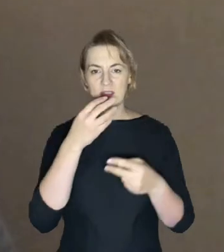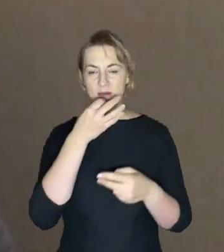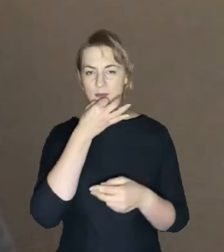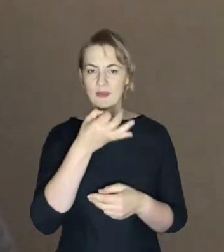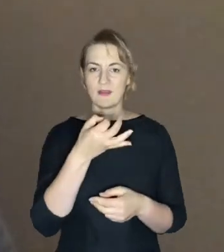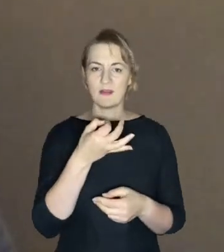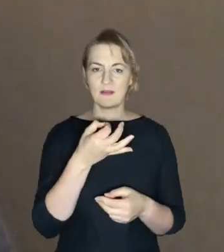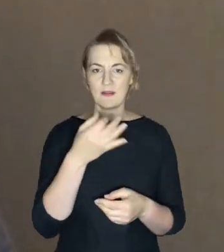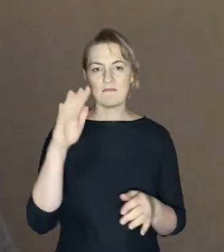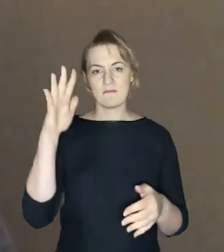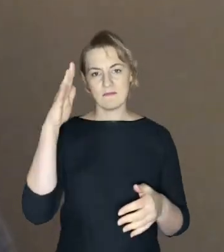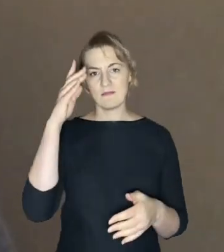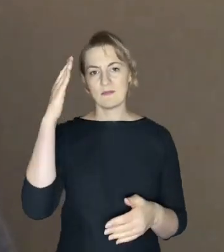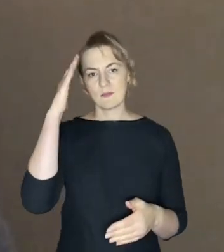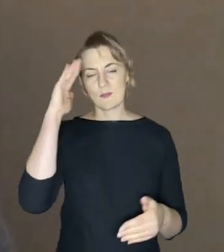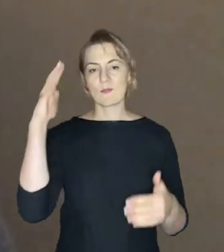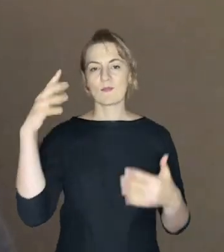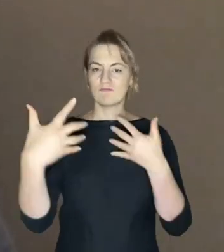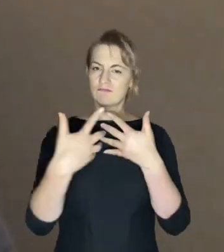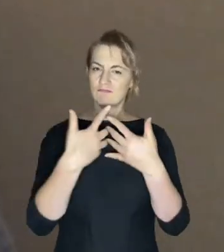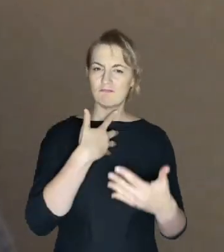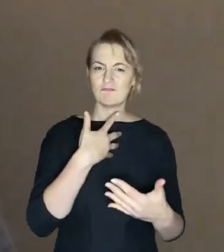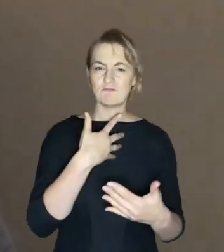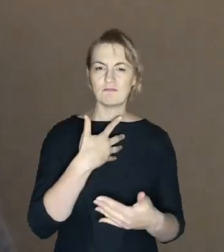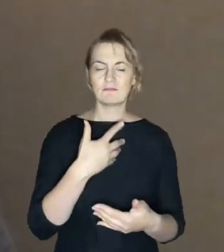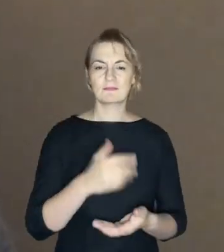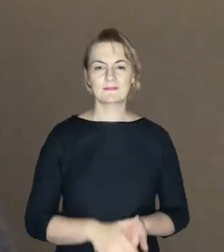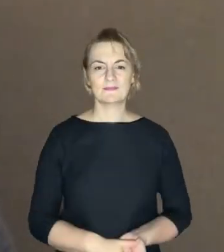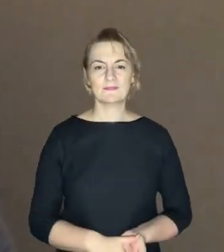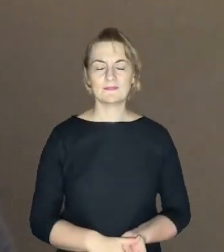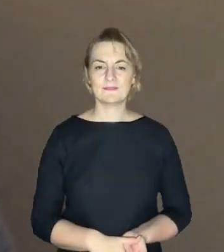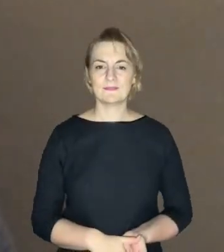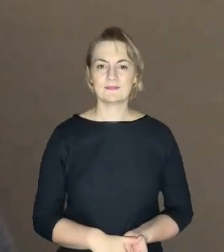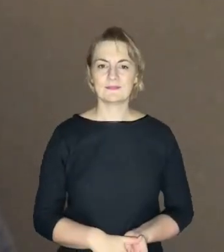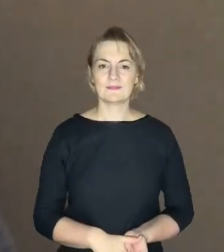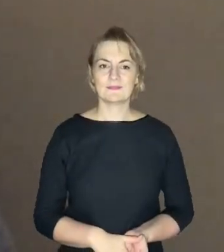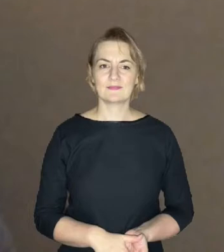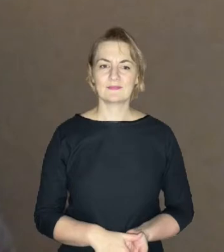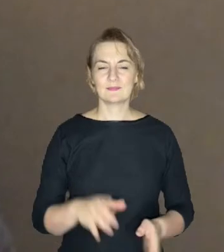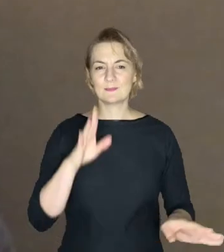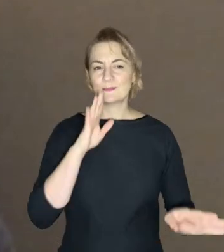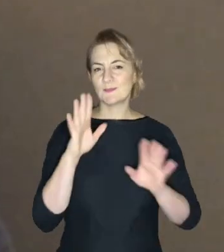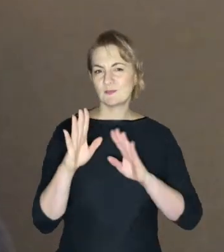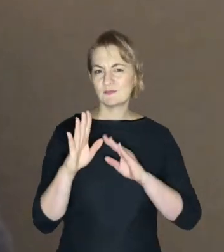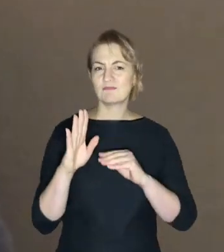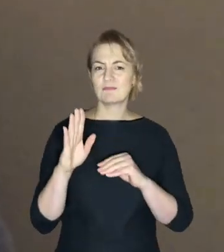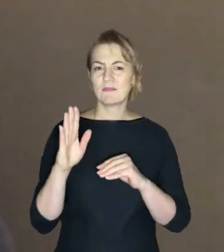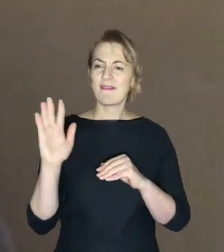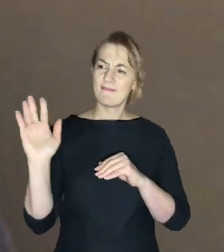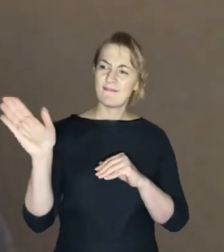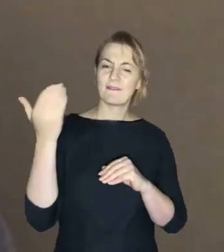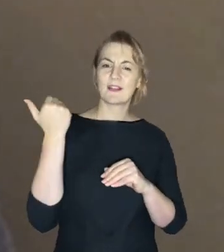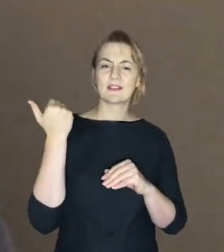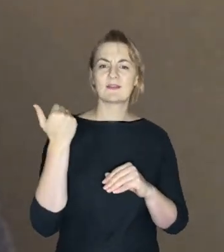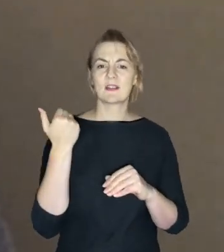Poznaj siebie. To jest wezwanie, nie wezwanie, ale może wezwanie i wyzwanie